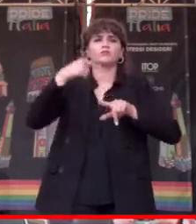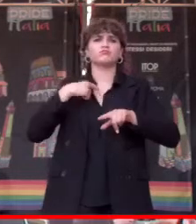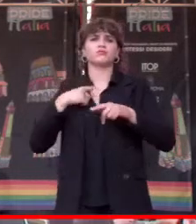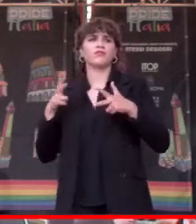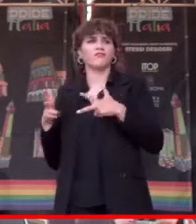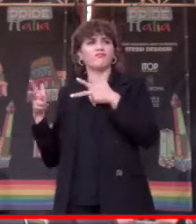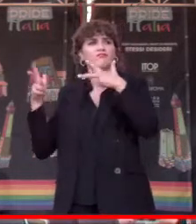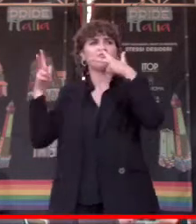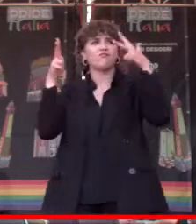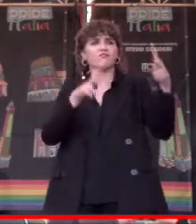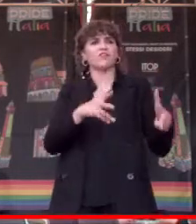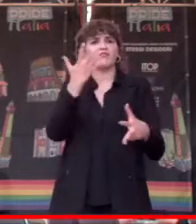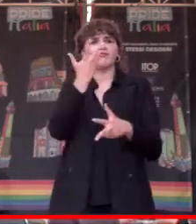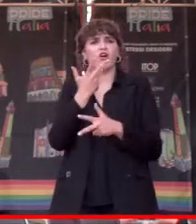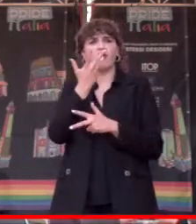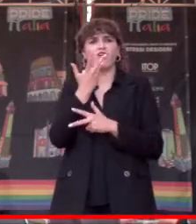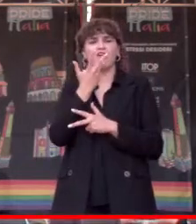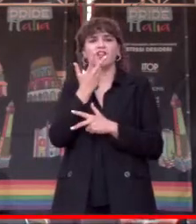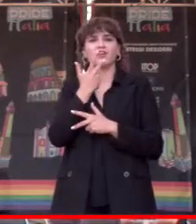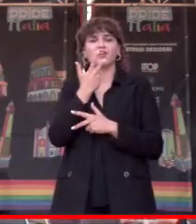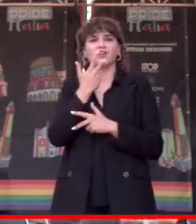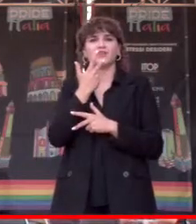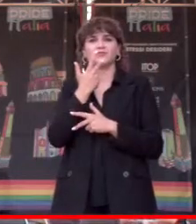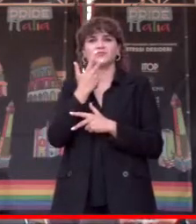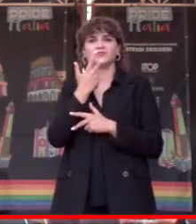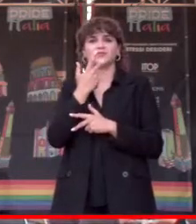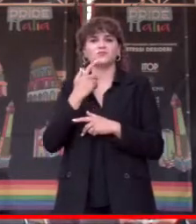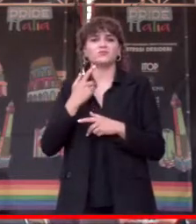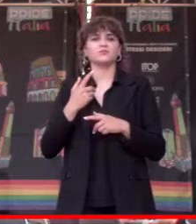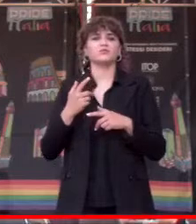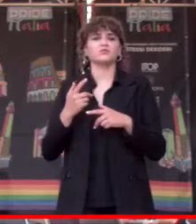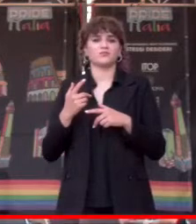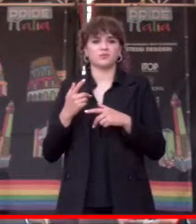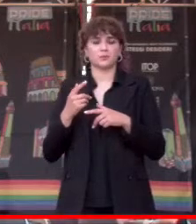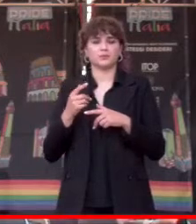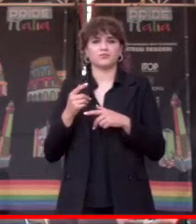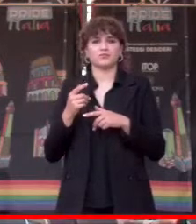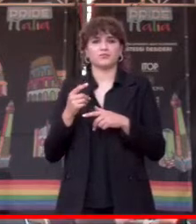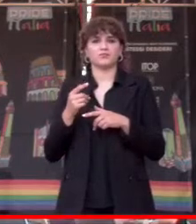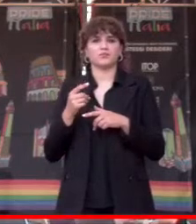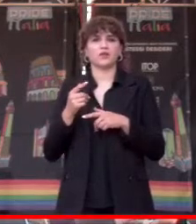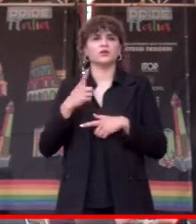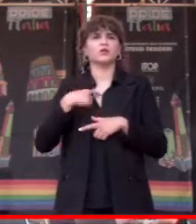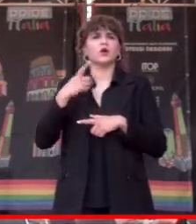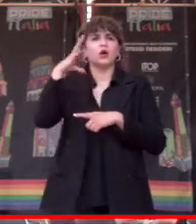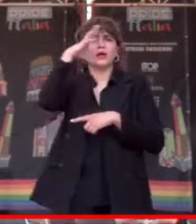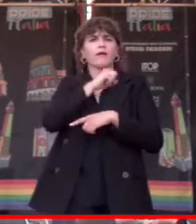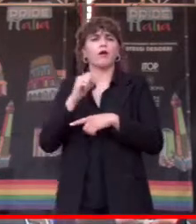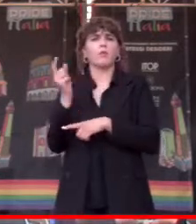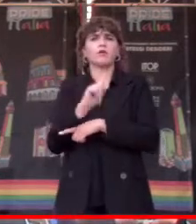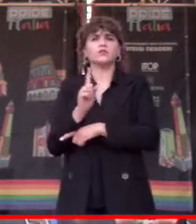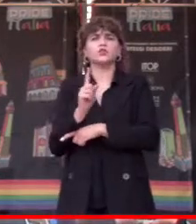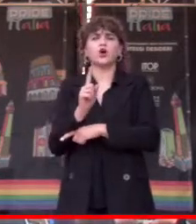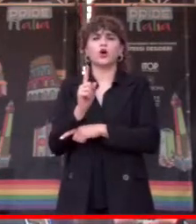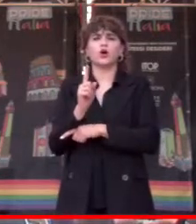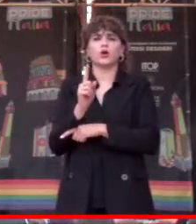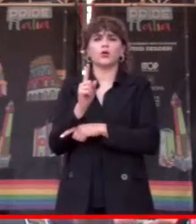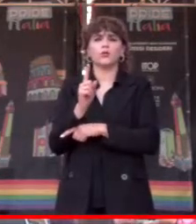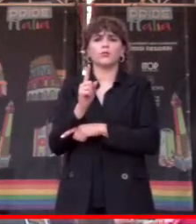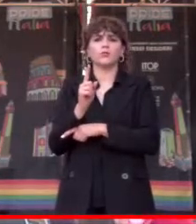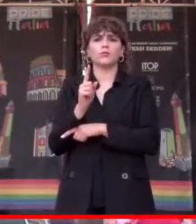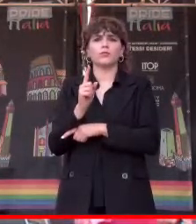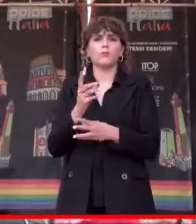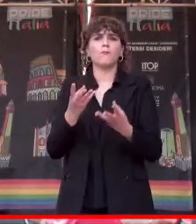Avrete l'innalzamento della popolazione. Vigile, prima di fargli l'applauso. No, l'unica cosa che non ho capito, come mai pensavate che diciamo